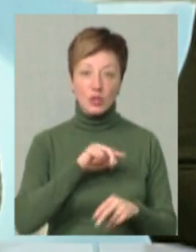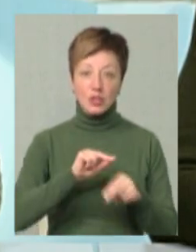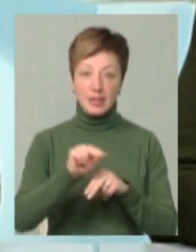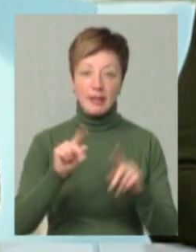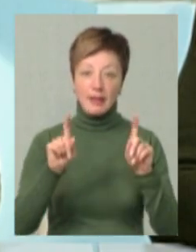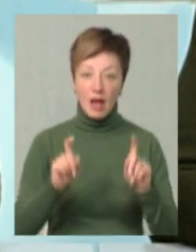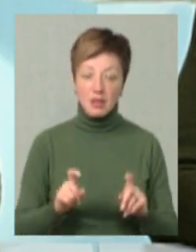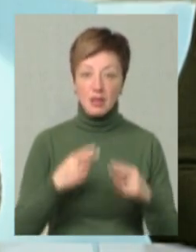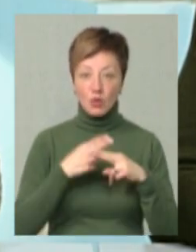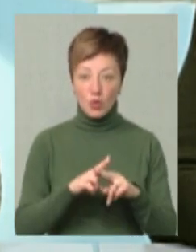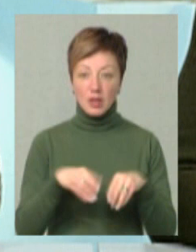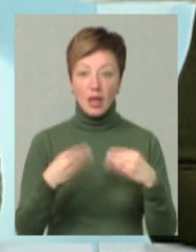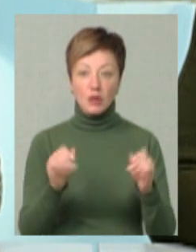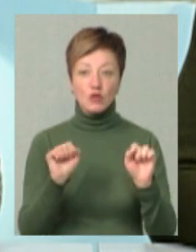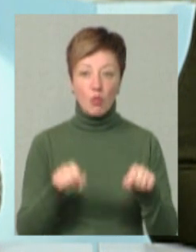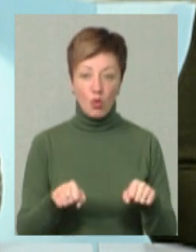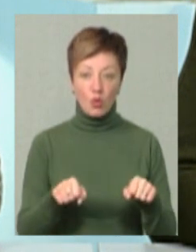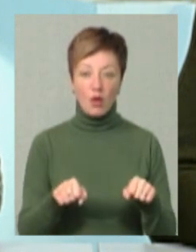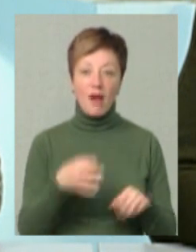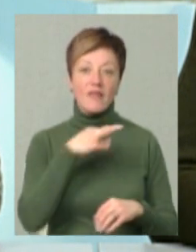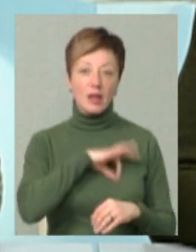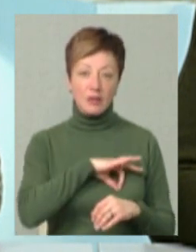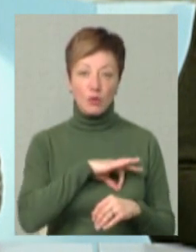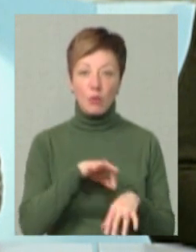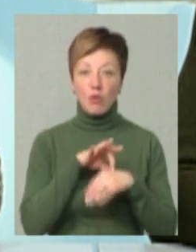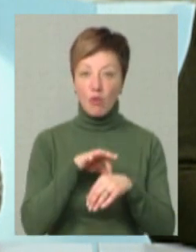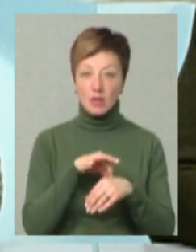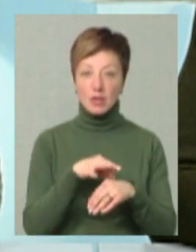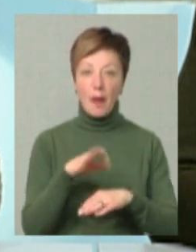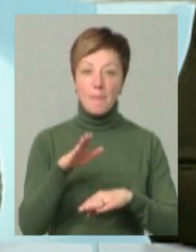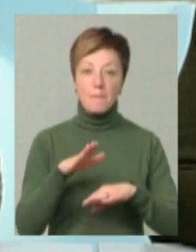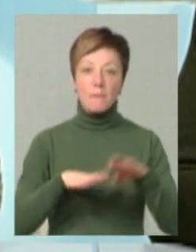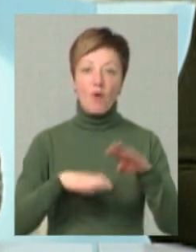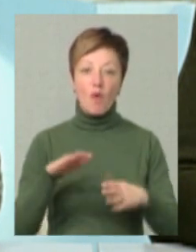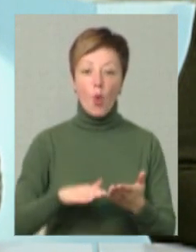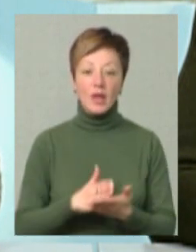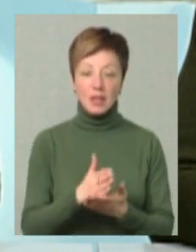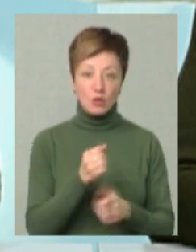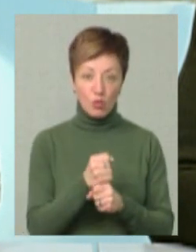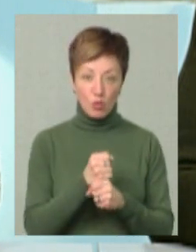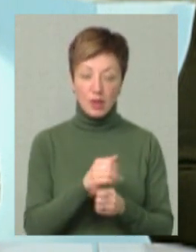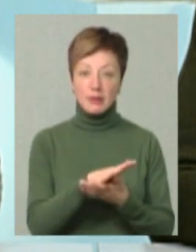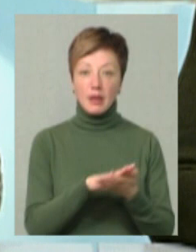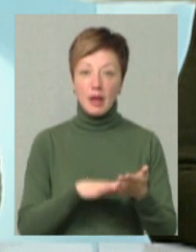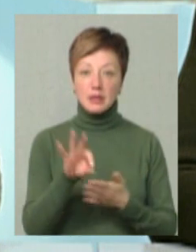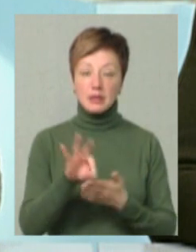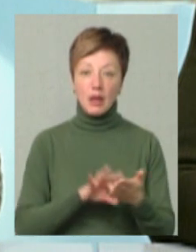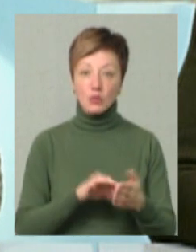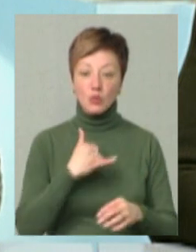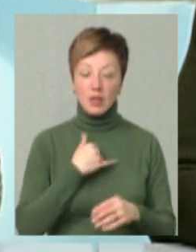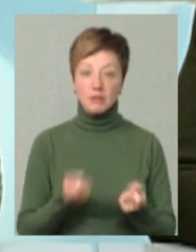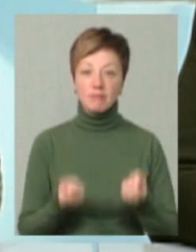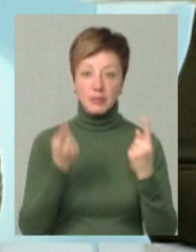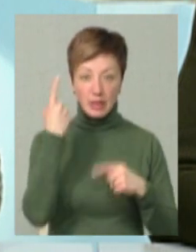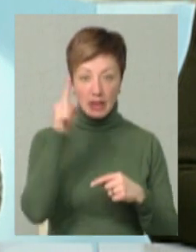такі тести, така технологія, яка дає змогу ефективно проводити профорієнтаційну роботу. Далі зразу у нас на ходу